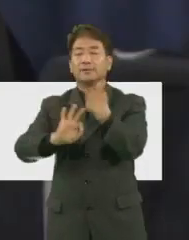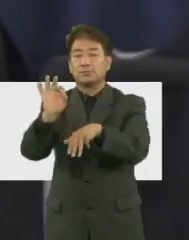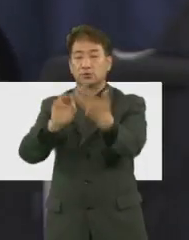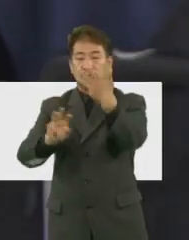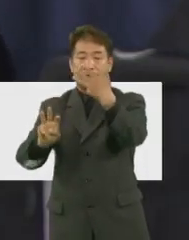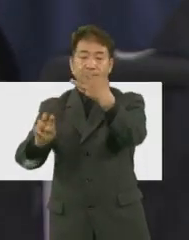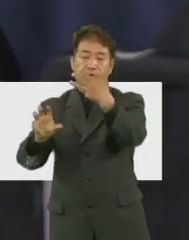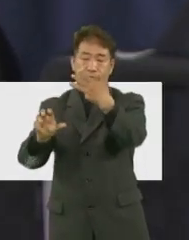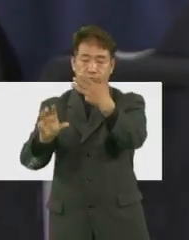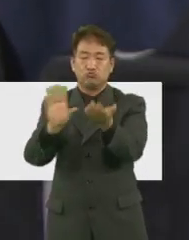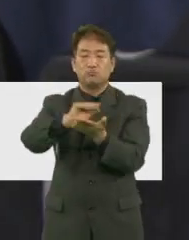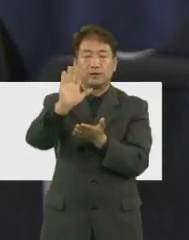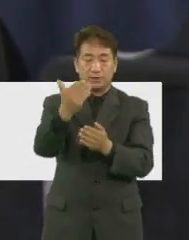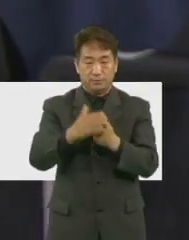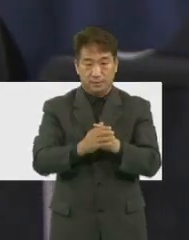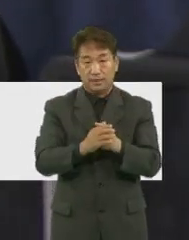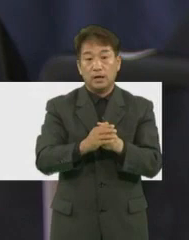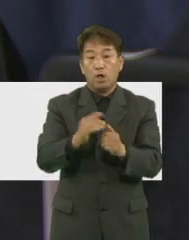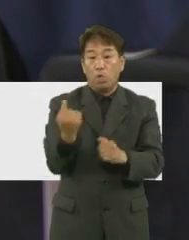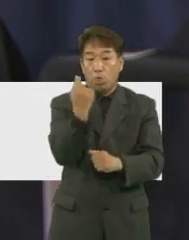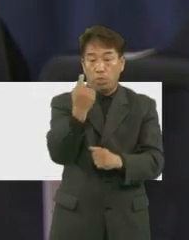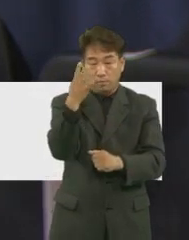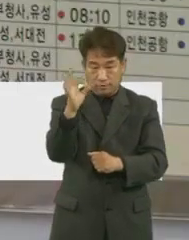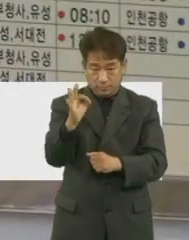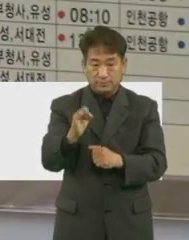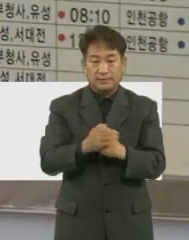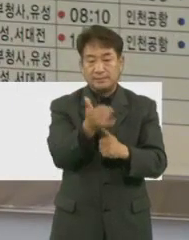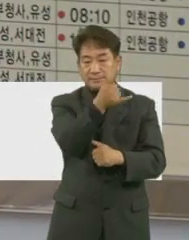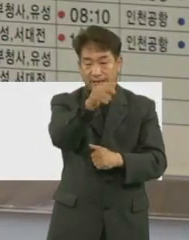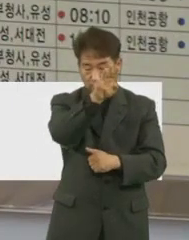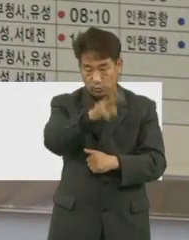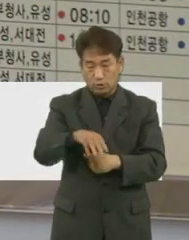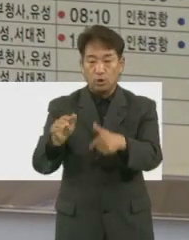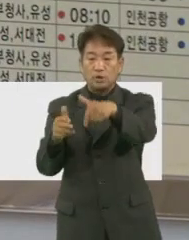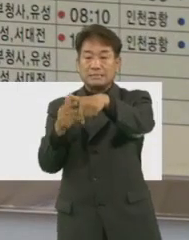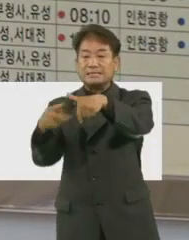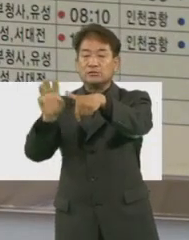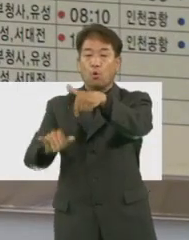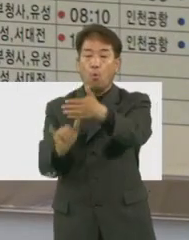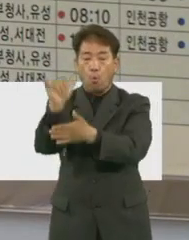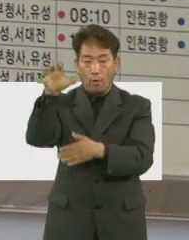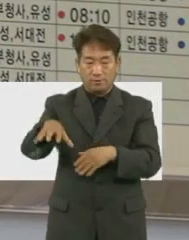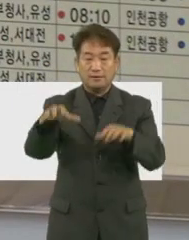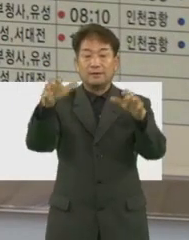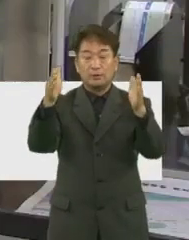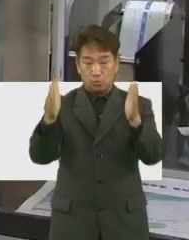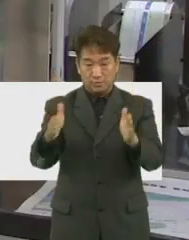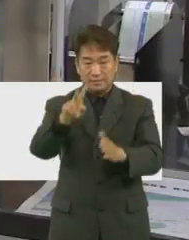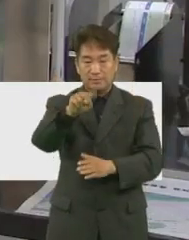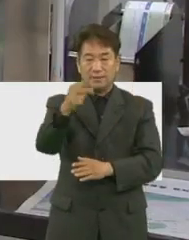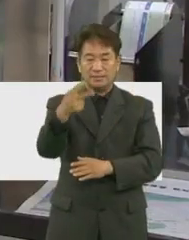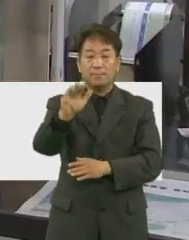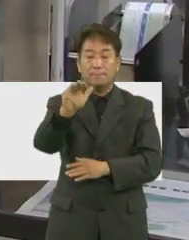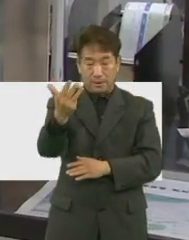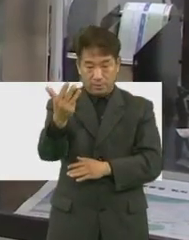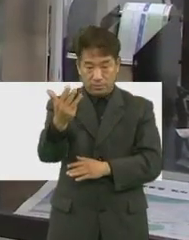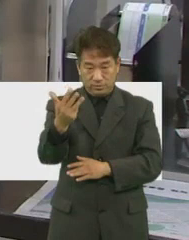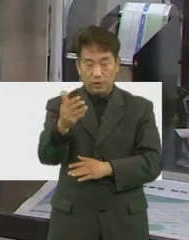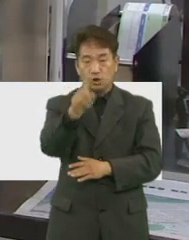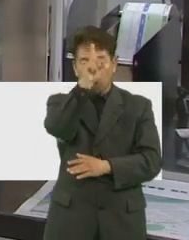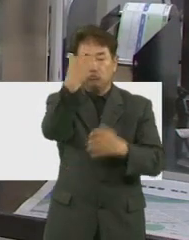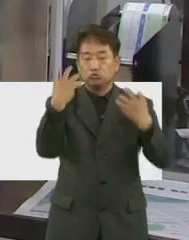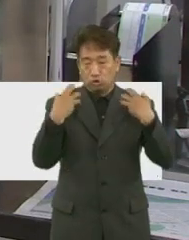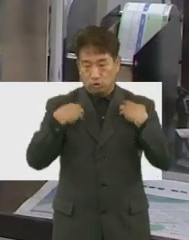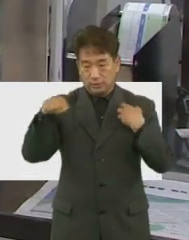출발합니다. 요금은 세종터미널에서 인천공항 구간이 22,800원이고 정부 세종청사에서 인천공항